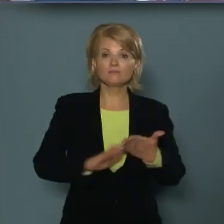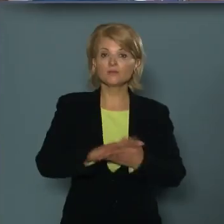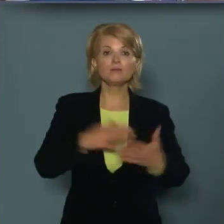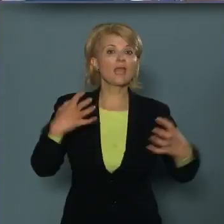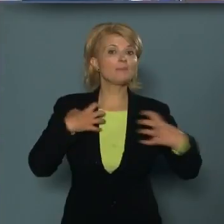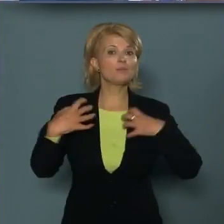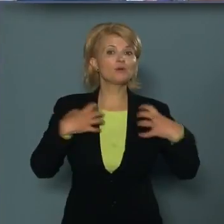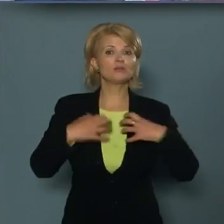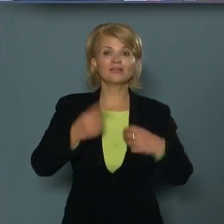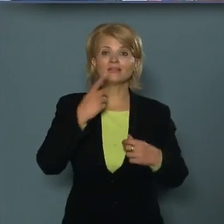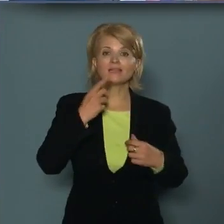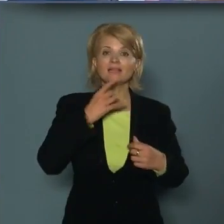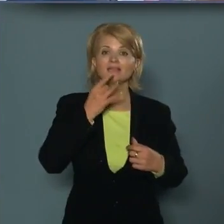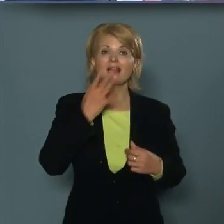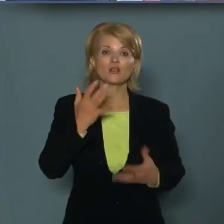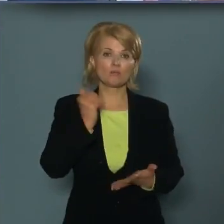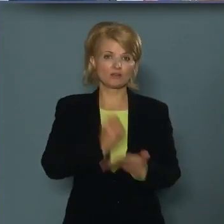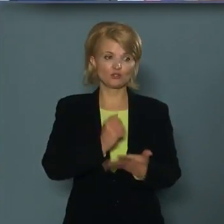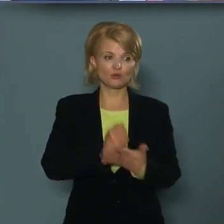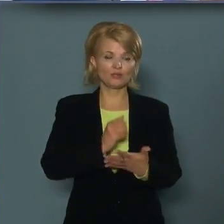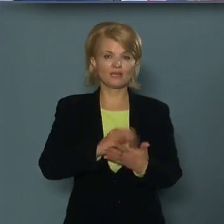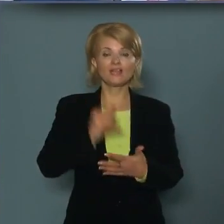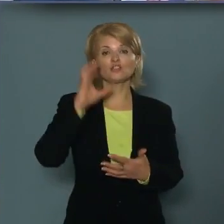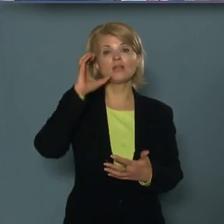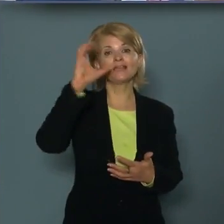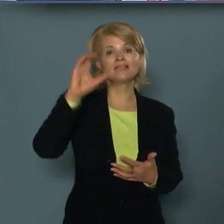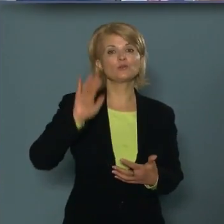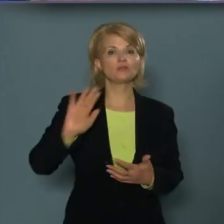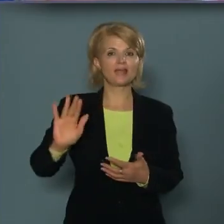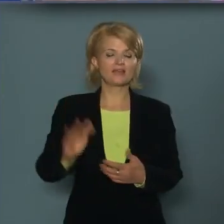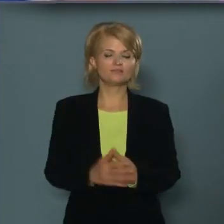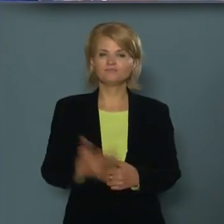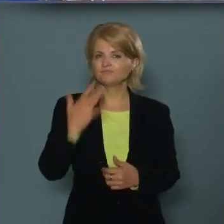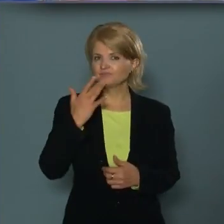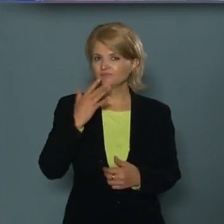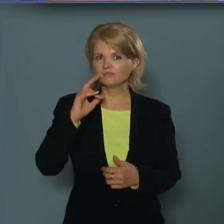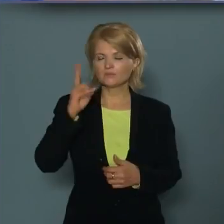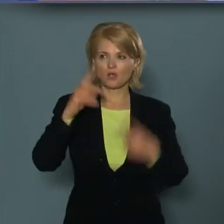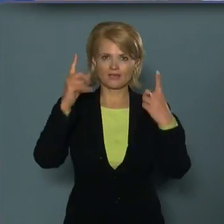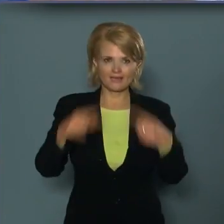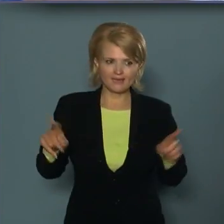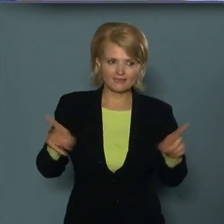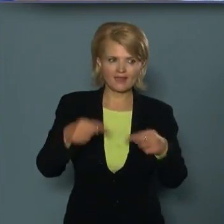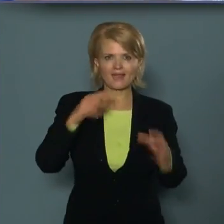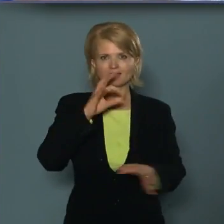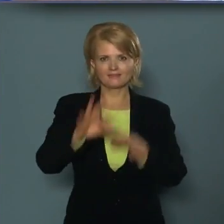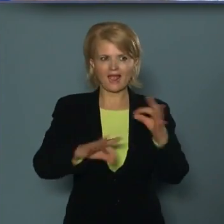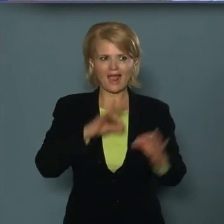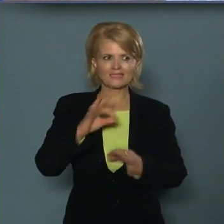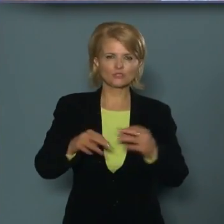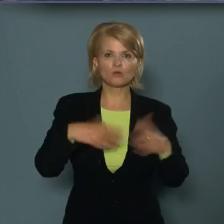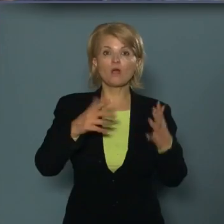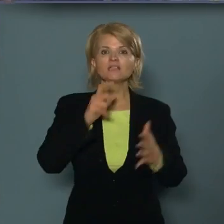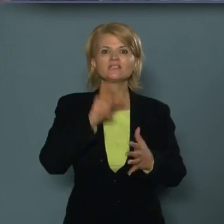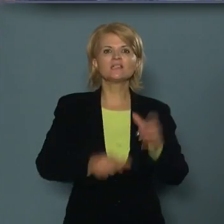jellegű produkciók varázsolták el leginkább a zsűri szívét és a nézőközönségét. Tehát gondolok arra, hogy aki énekelt, aki táncolt,